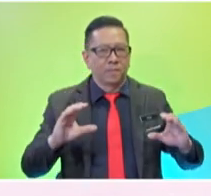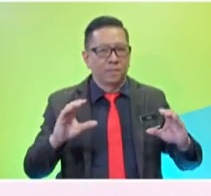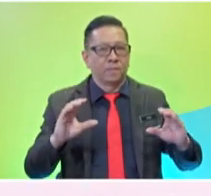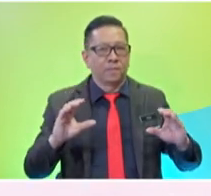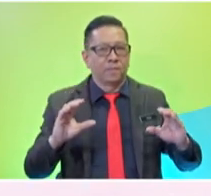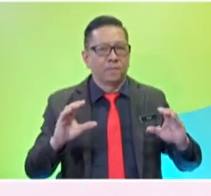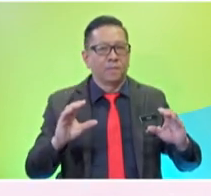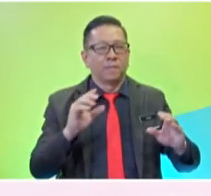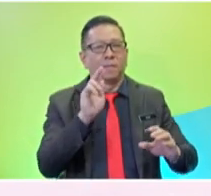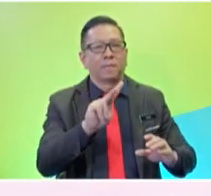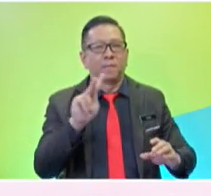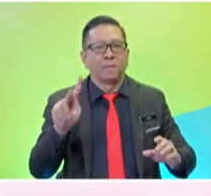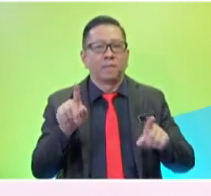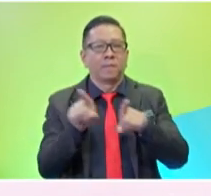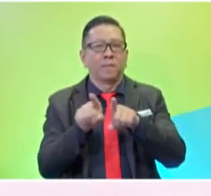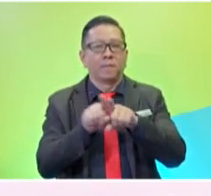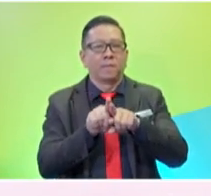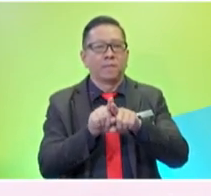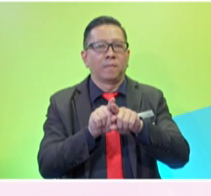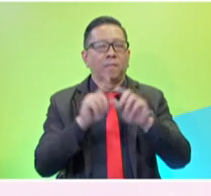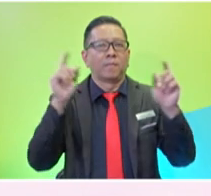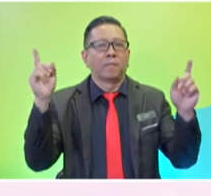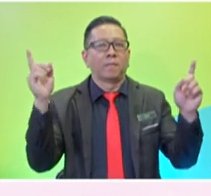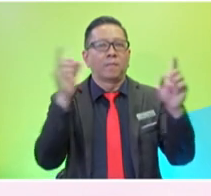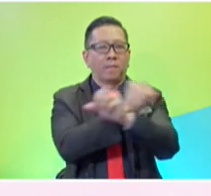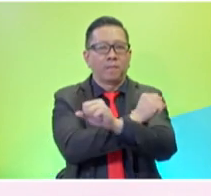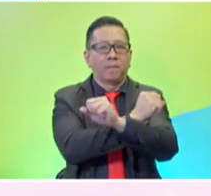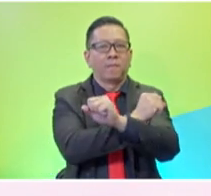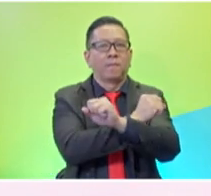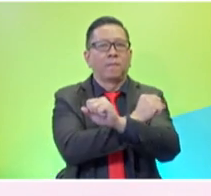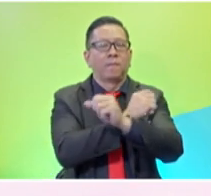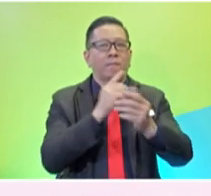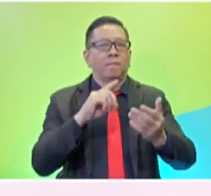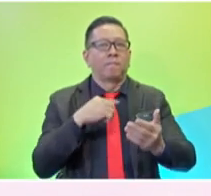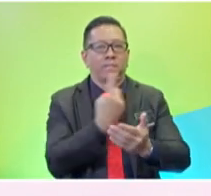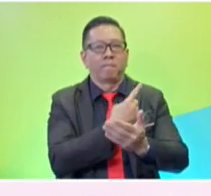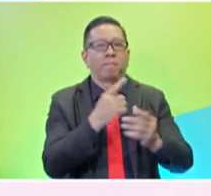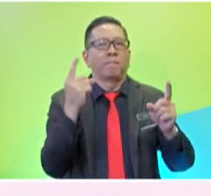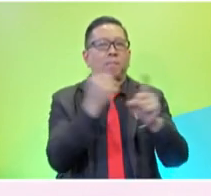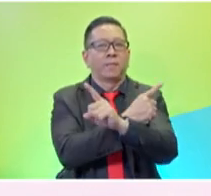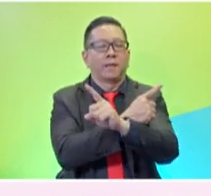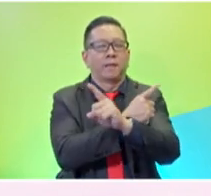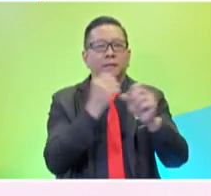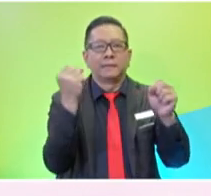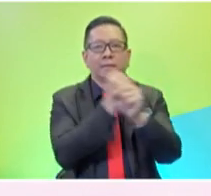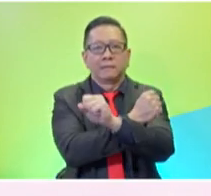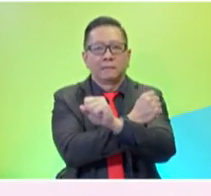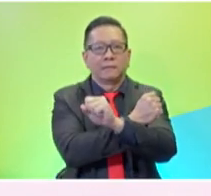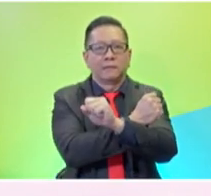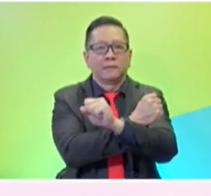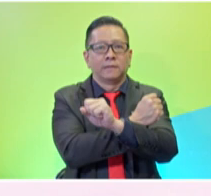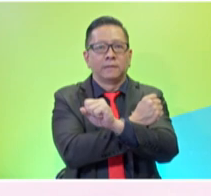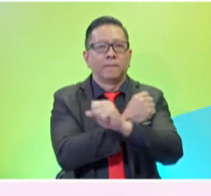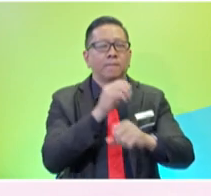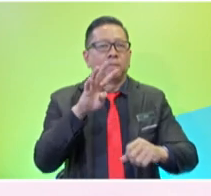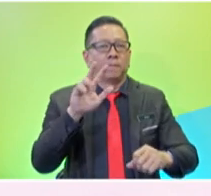kadal yang sama tetapi kalau kaidah pendaratan silang kita perlukan silang Oke 43 pertanyaan 6